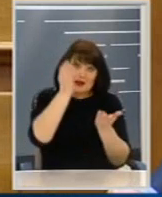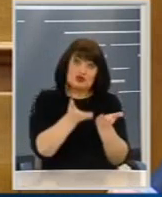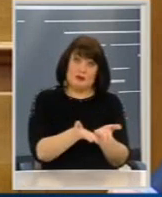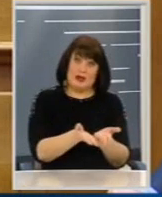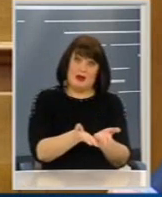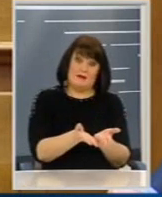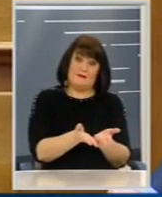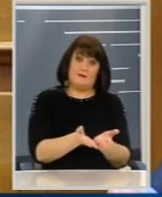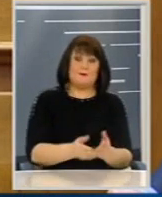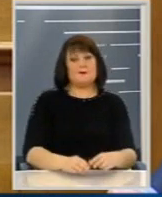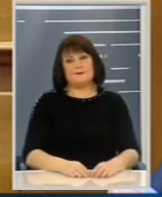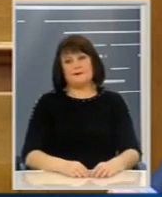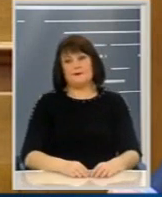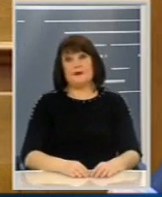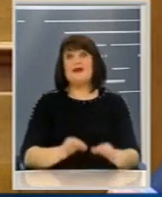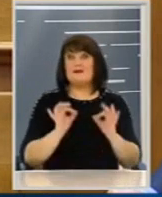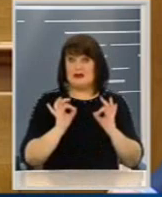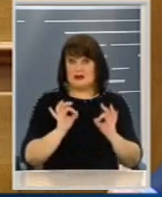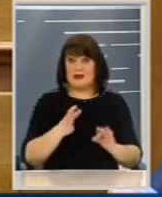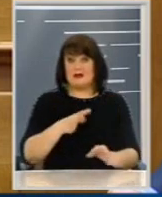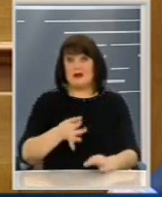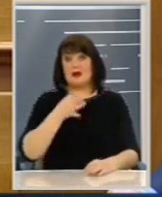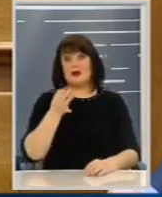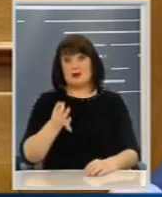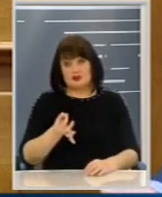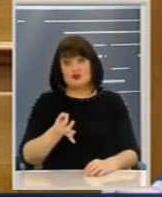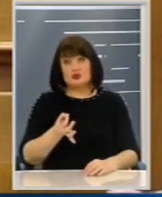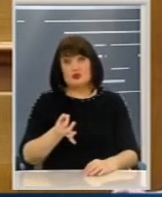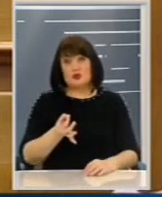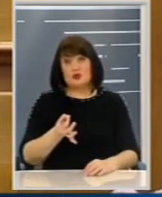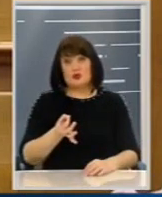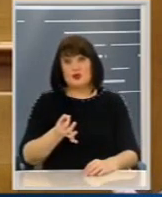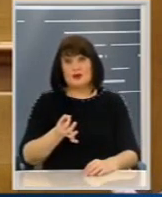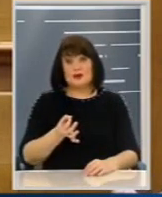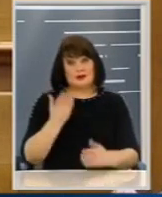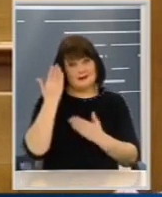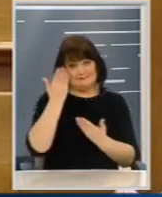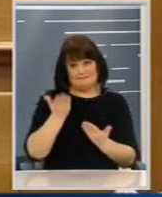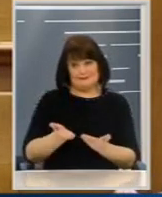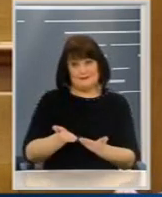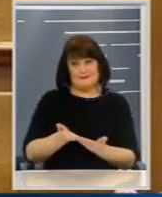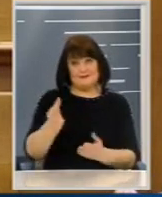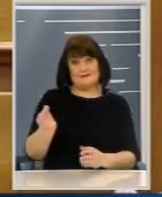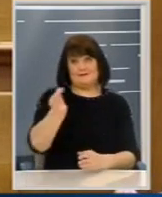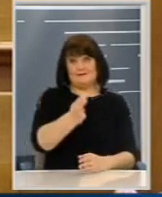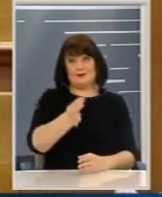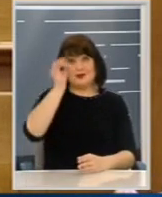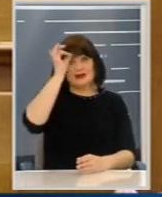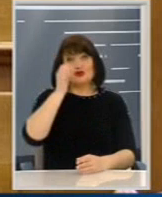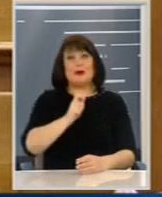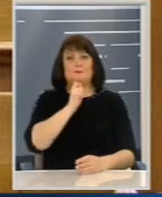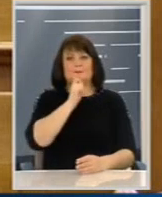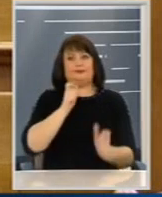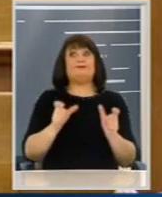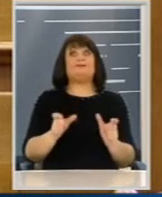Και βεβαίως θέλω να σας πω ότι δεν σας περιποιεί τιμή να ισχυρίζεστε ότι η αστυνομία δεν παρεμβαίνει σε αυτές τις περιοχές.